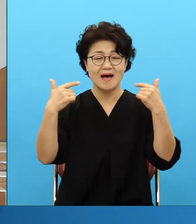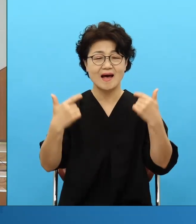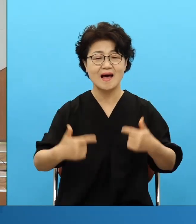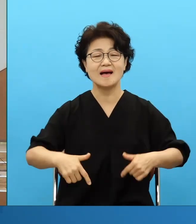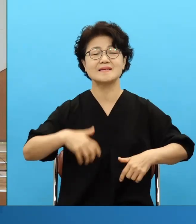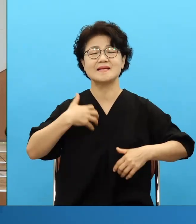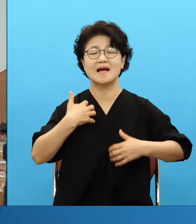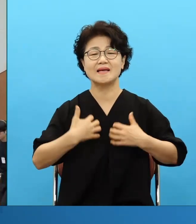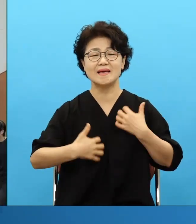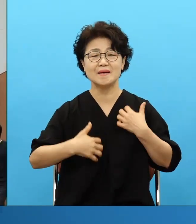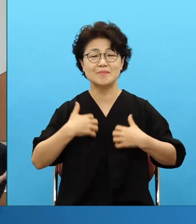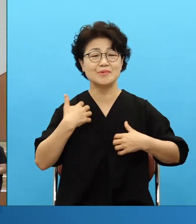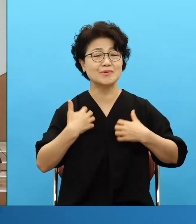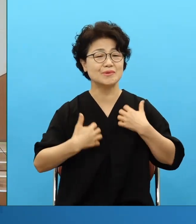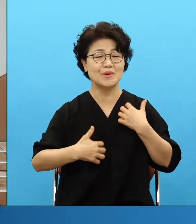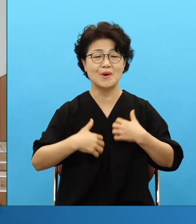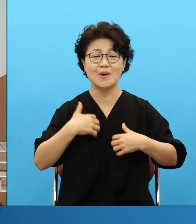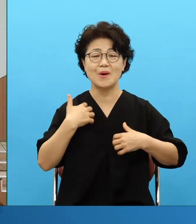항상